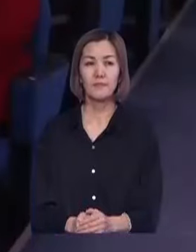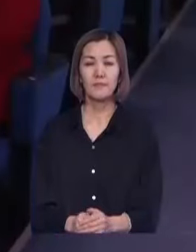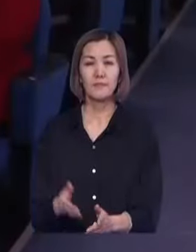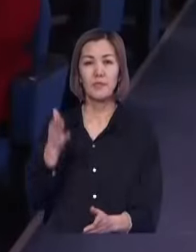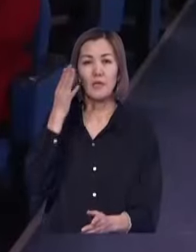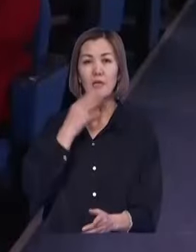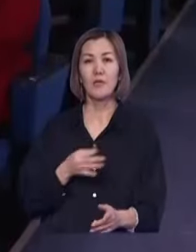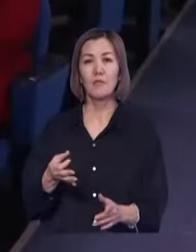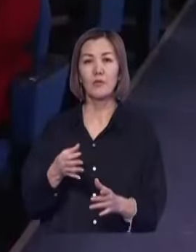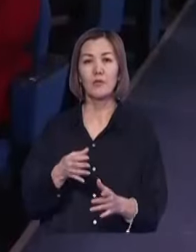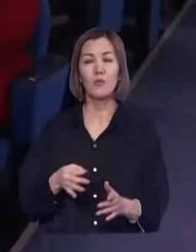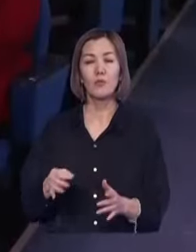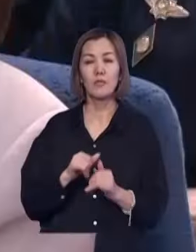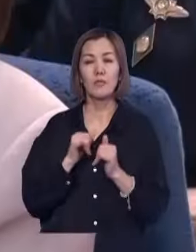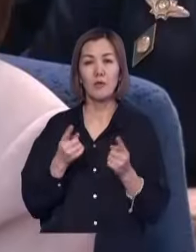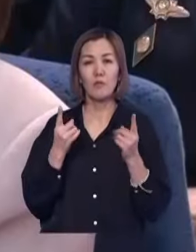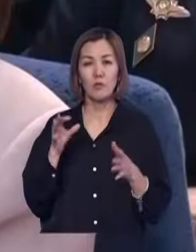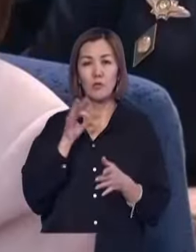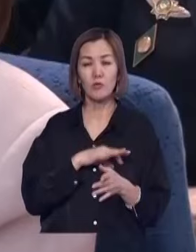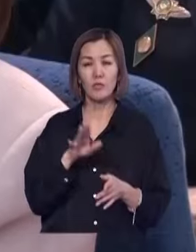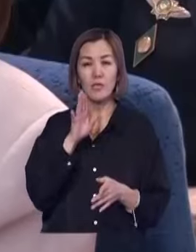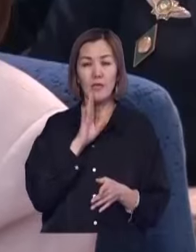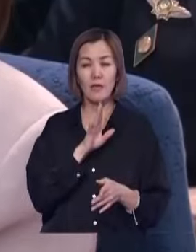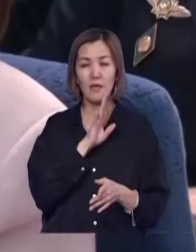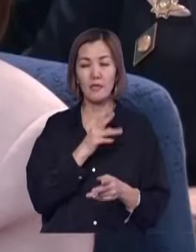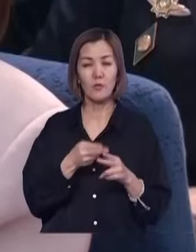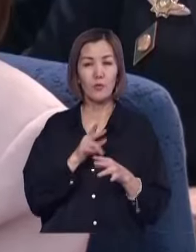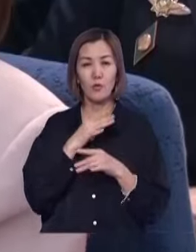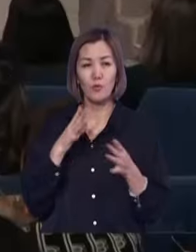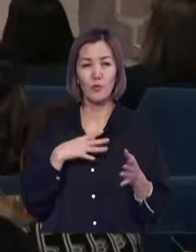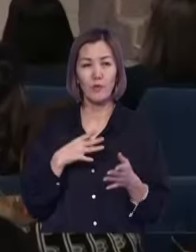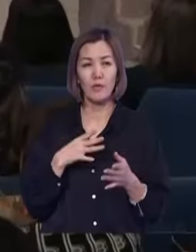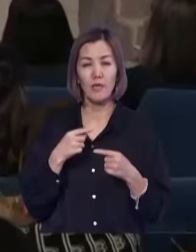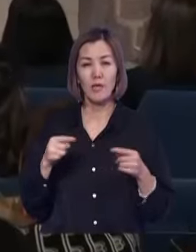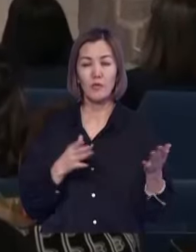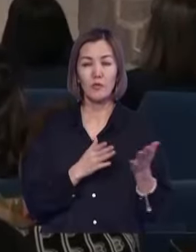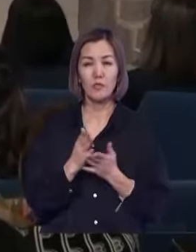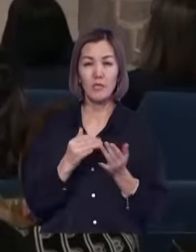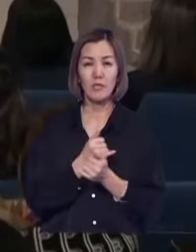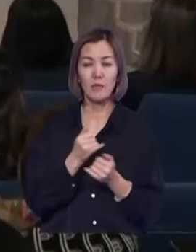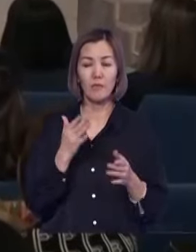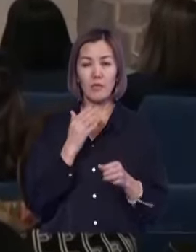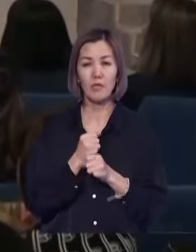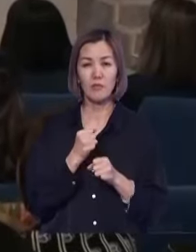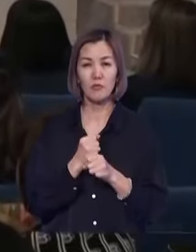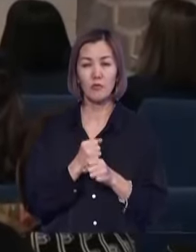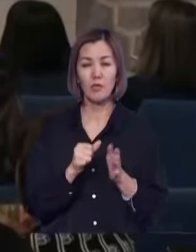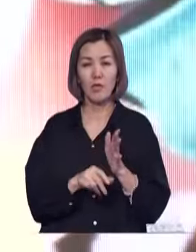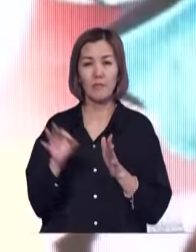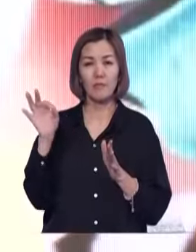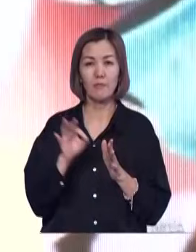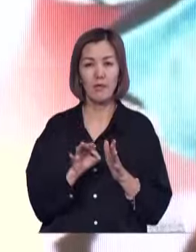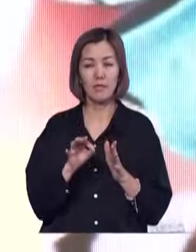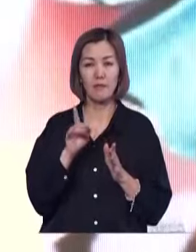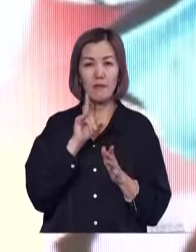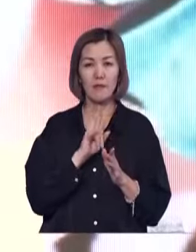Алматы облысының дамуына елеулі үлес қосып жүрген әйелдер жетерлік. Ақпаратқа сүйенсек, өңірдің әртүрлі саласында еңбек етіп жүргендердің 60% нәзік